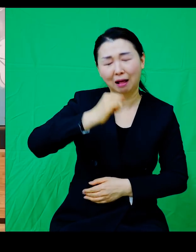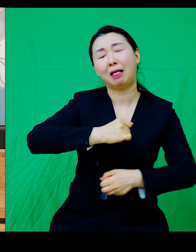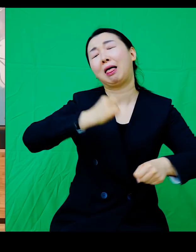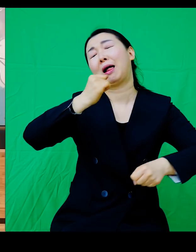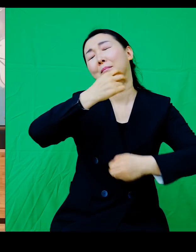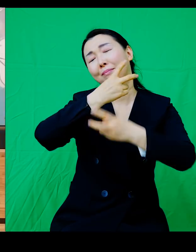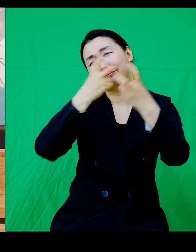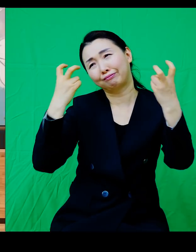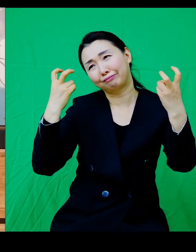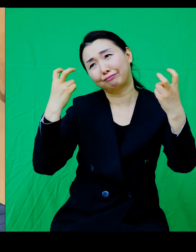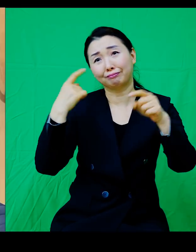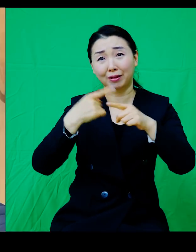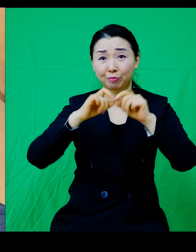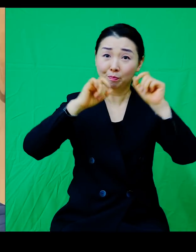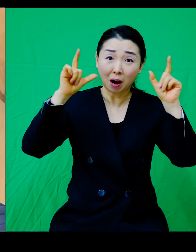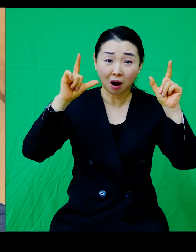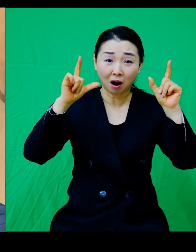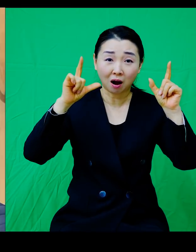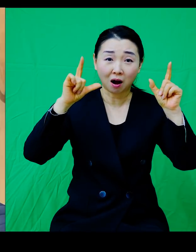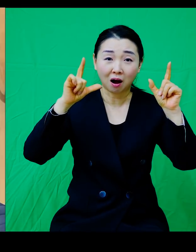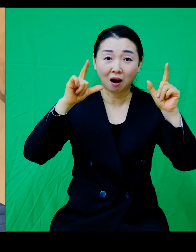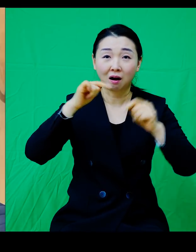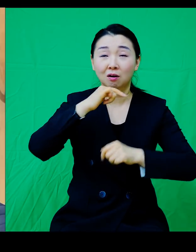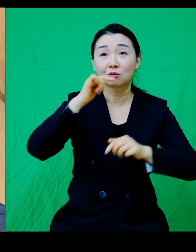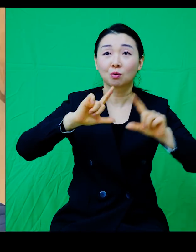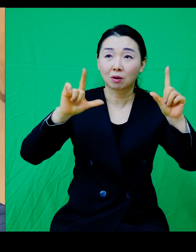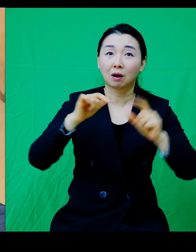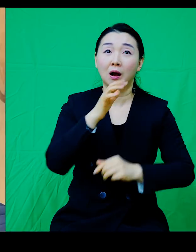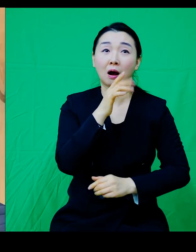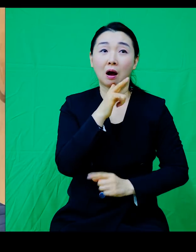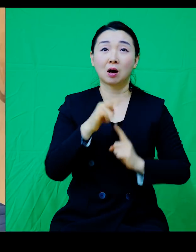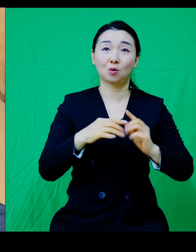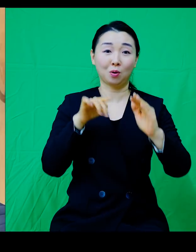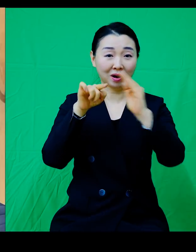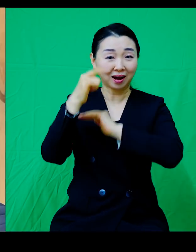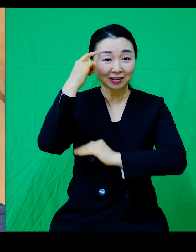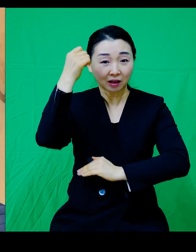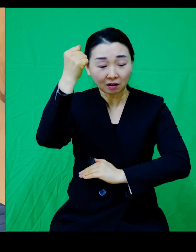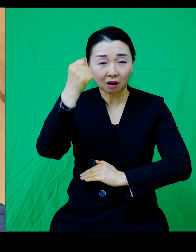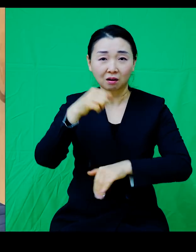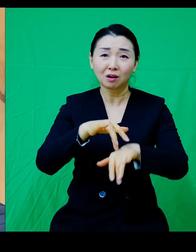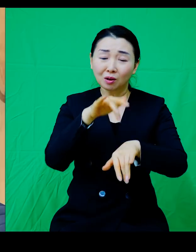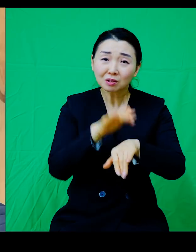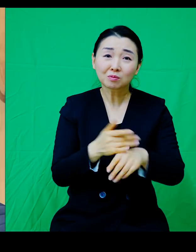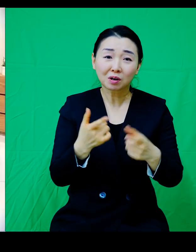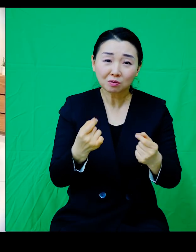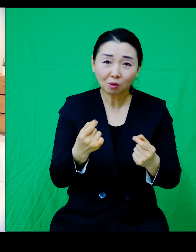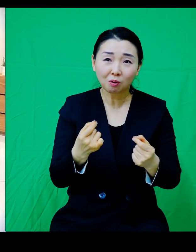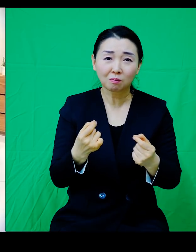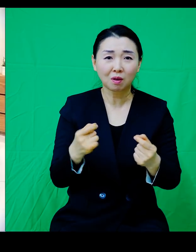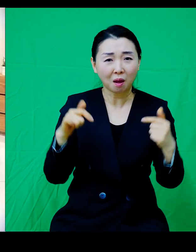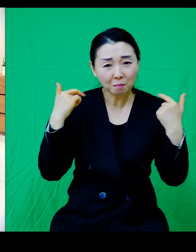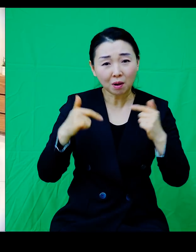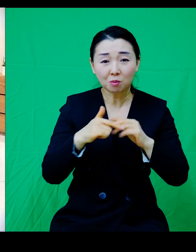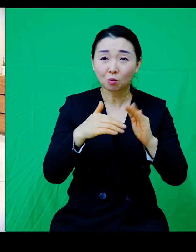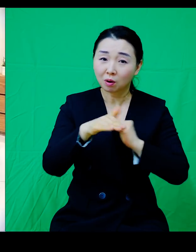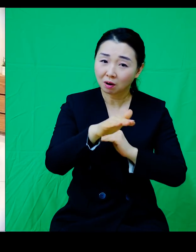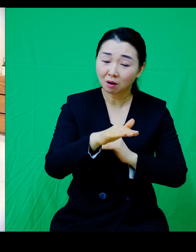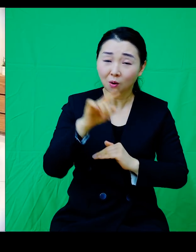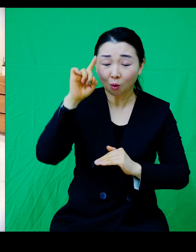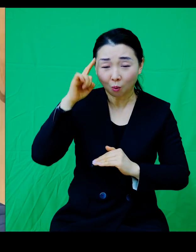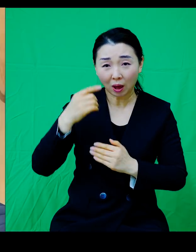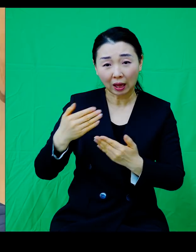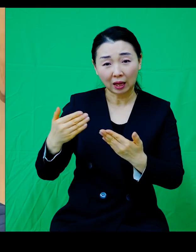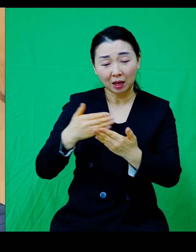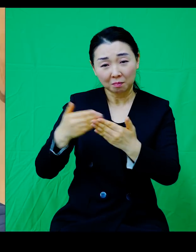먹고 뻗어 자다가 네. 그 눈을 떴는데 이게 주일인 거예요. 네. 교회를 가야겠다는 생각인데 맨날 이제 습관처럼 주일날 교회 가던 작업실에서 그냥